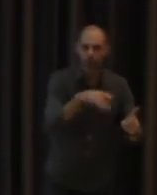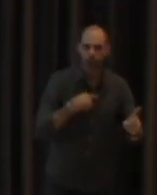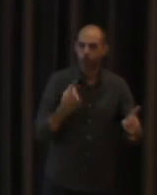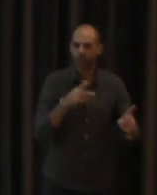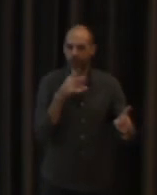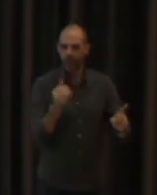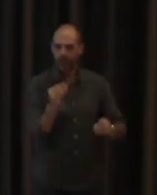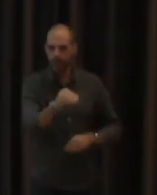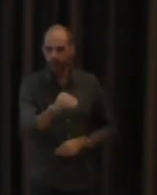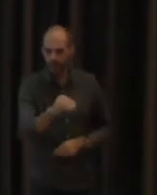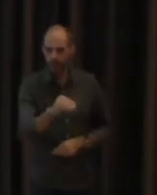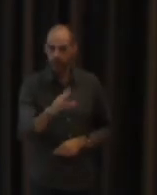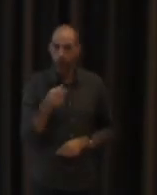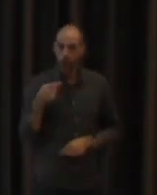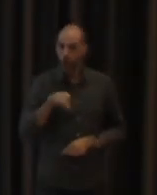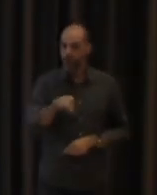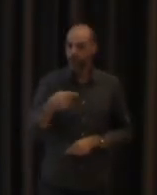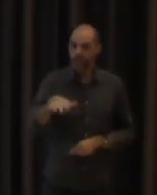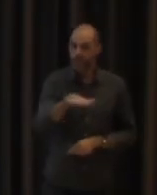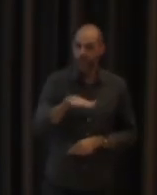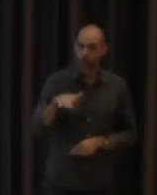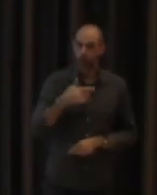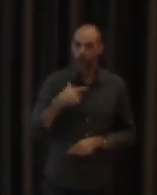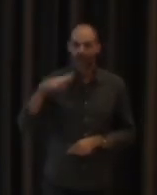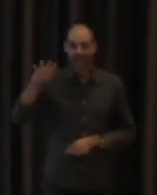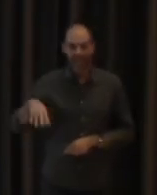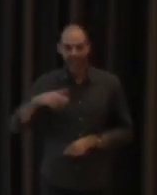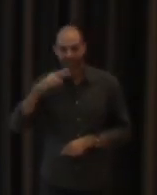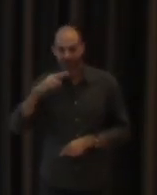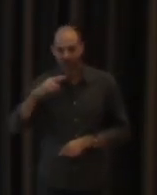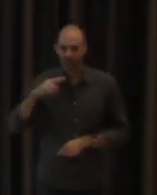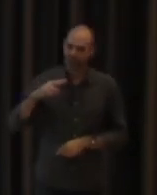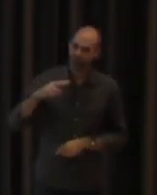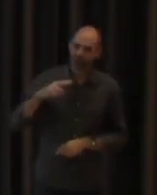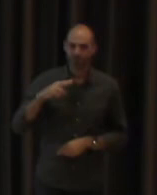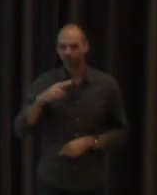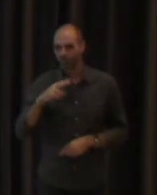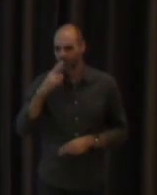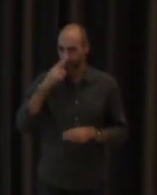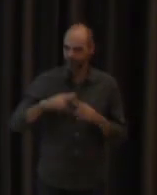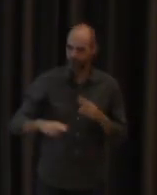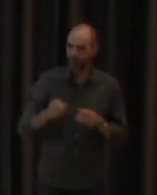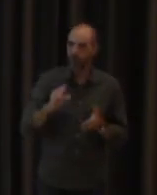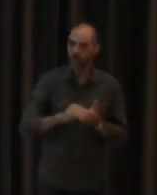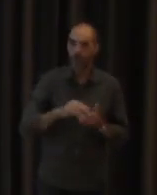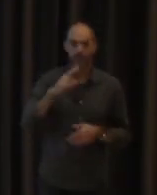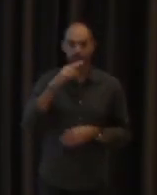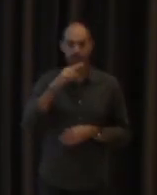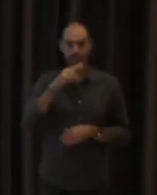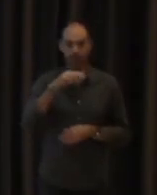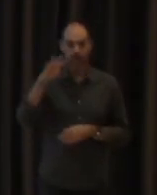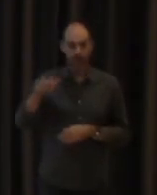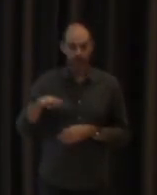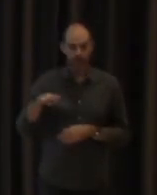de lloc no és homogènia en els parlars catalans. En català hi ha parlars que